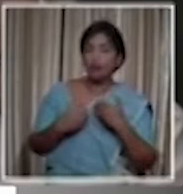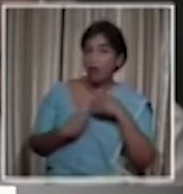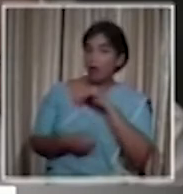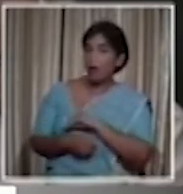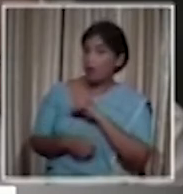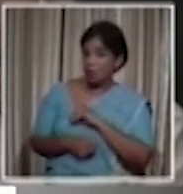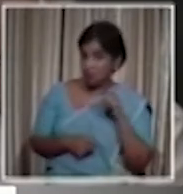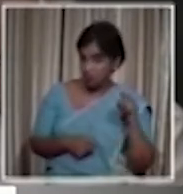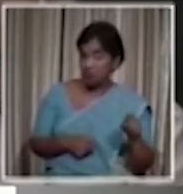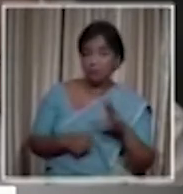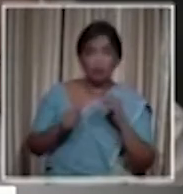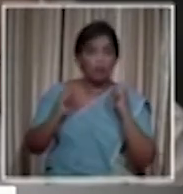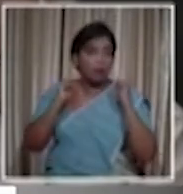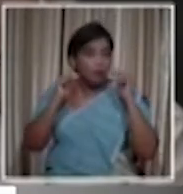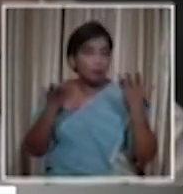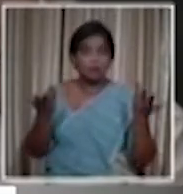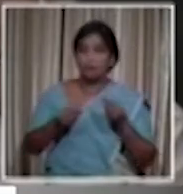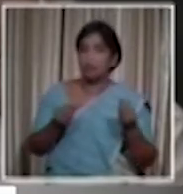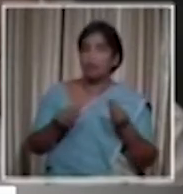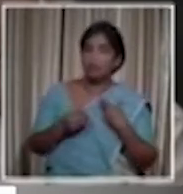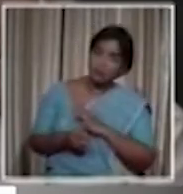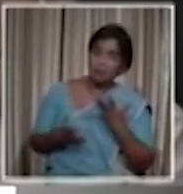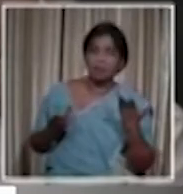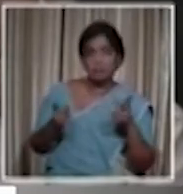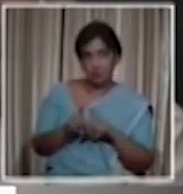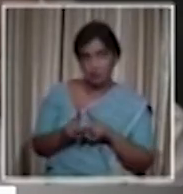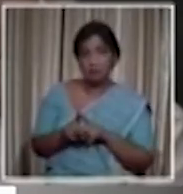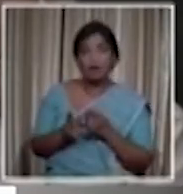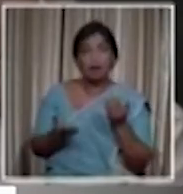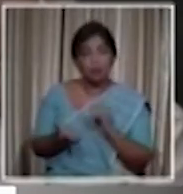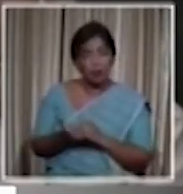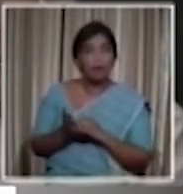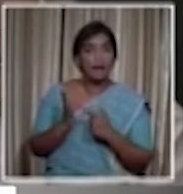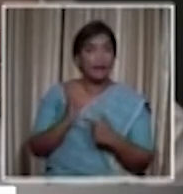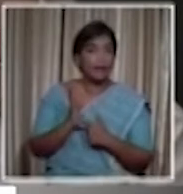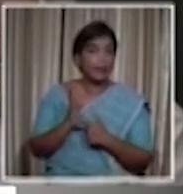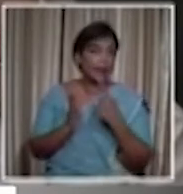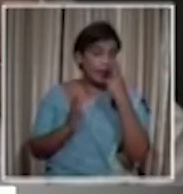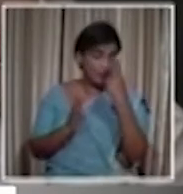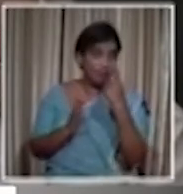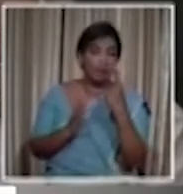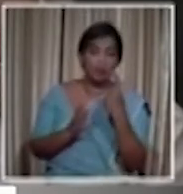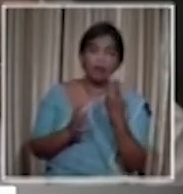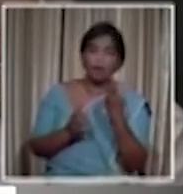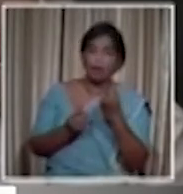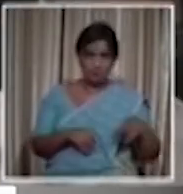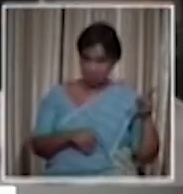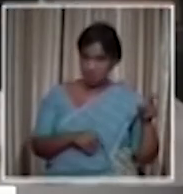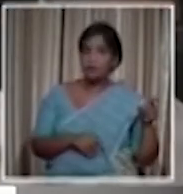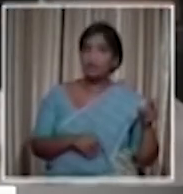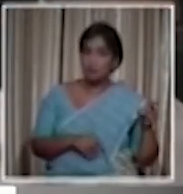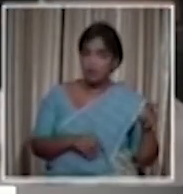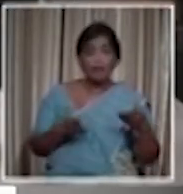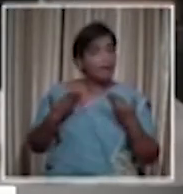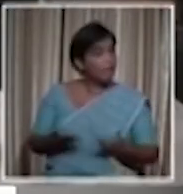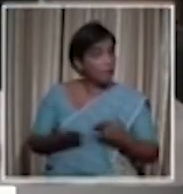तत्व यहाँ तुरु अकमेत्यंगूवत तवत् रुपया ट्रिलियन पमन मुदलक मुदा हरी मट सिधुन